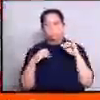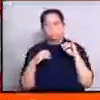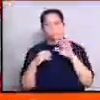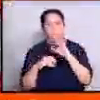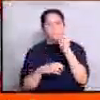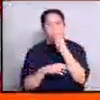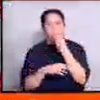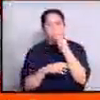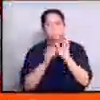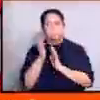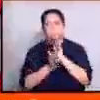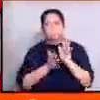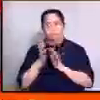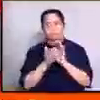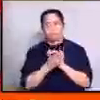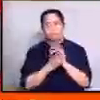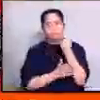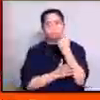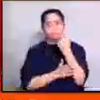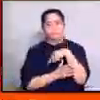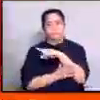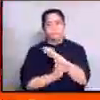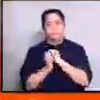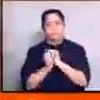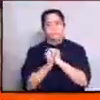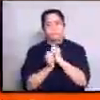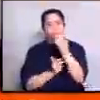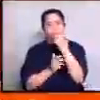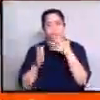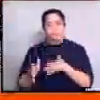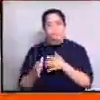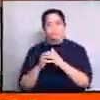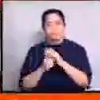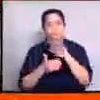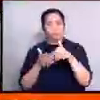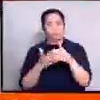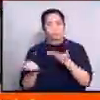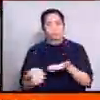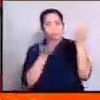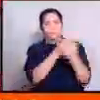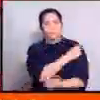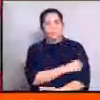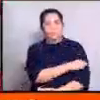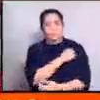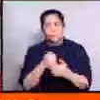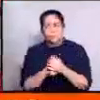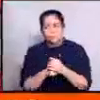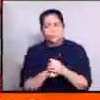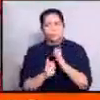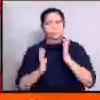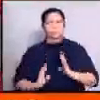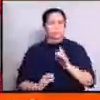na nakakain sa party. 13 po kami magkakasama. 3 na lang po kami. Lahat po nila na sa ospital. Mabuti hindi ko